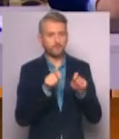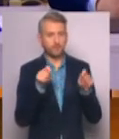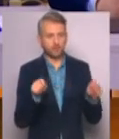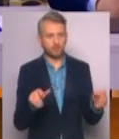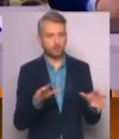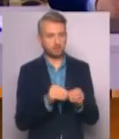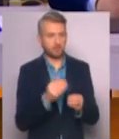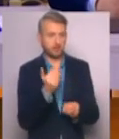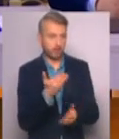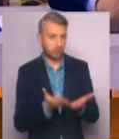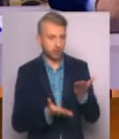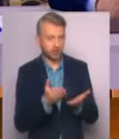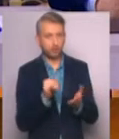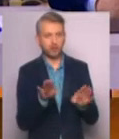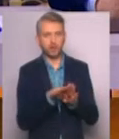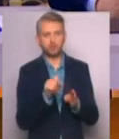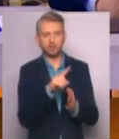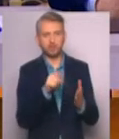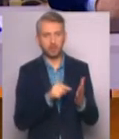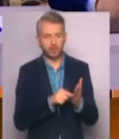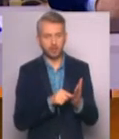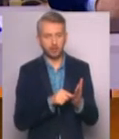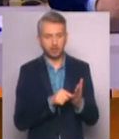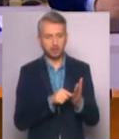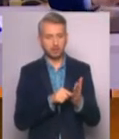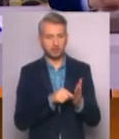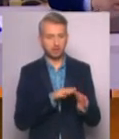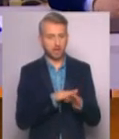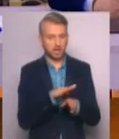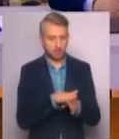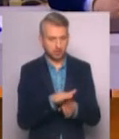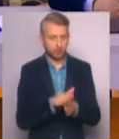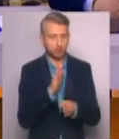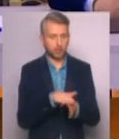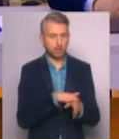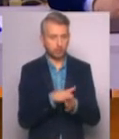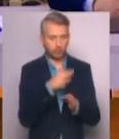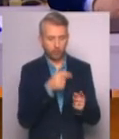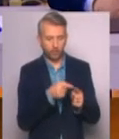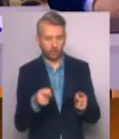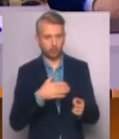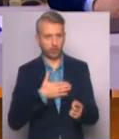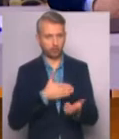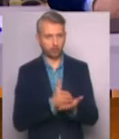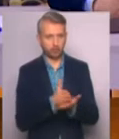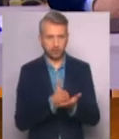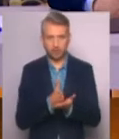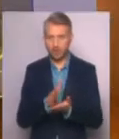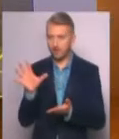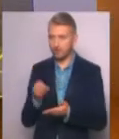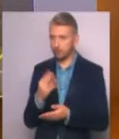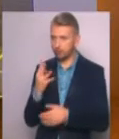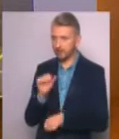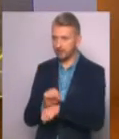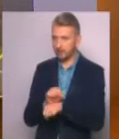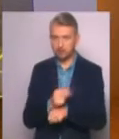з вами, і закриємо це питання з точки зору реалізації. Воно буде реалізовано в періоді нашої каденції. Тобто ви маєте на увазі всі чотири